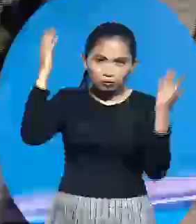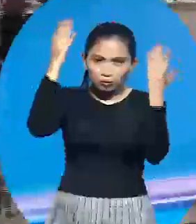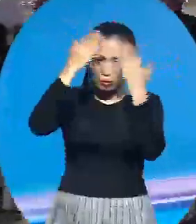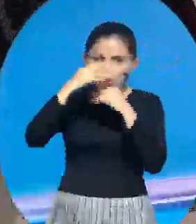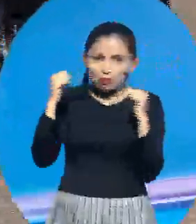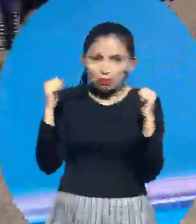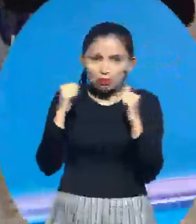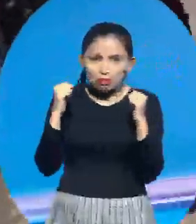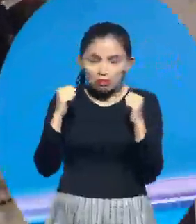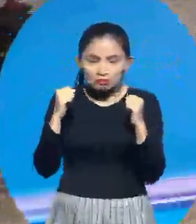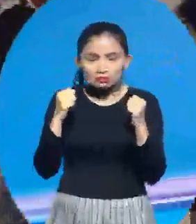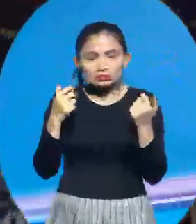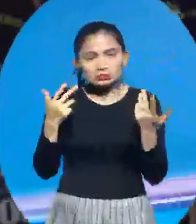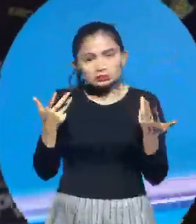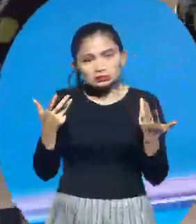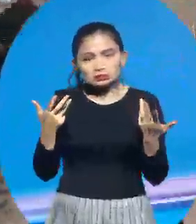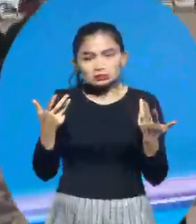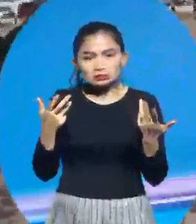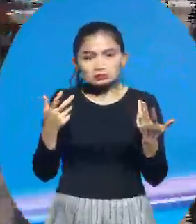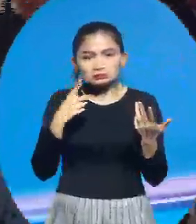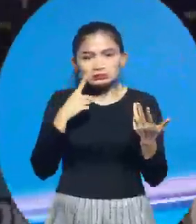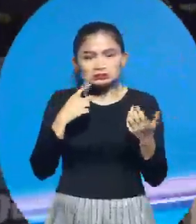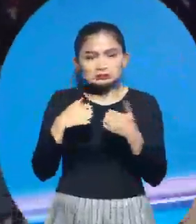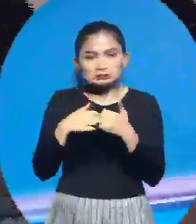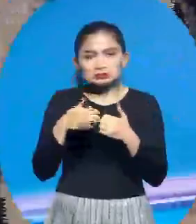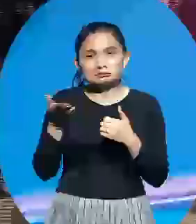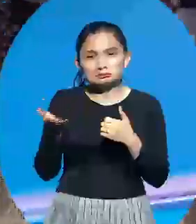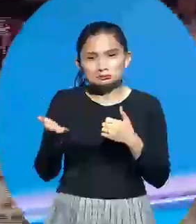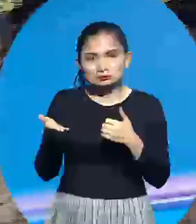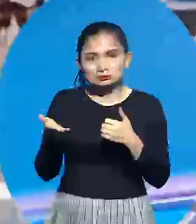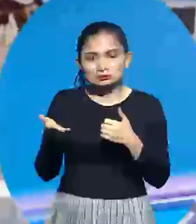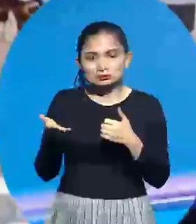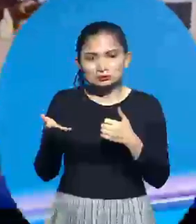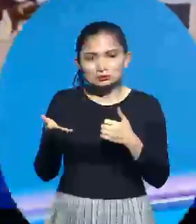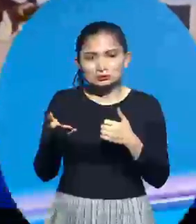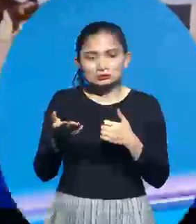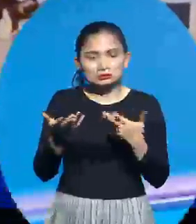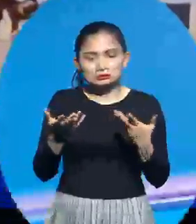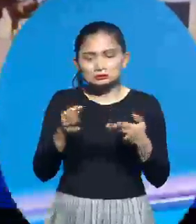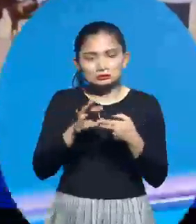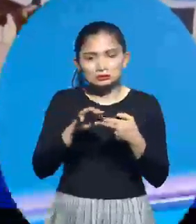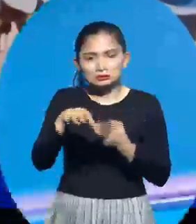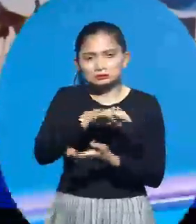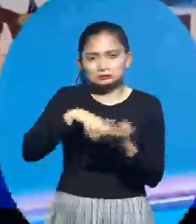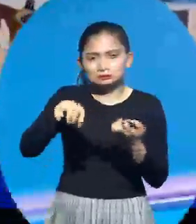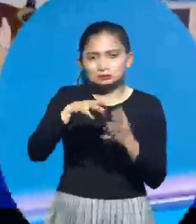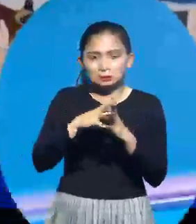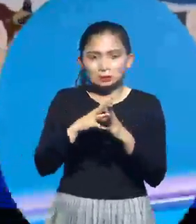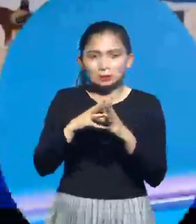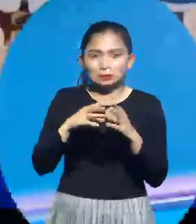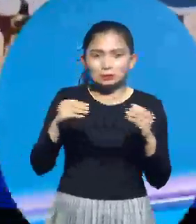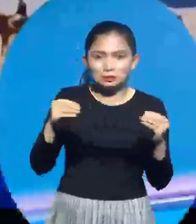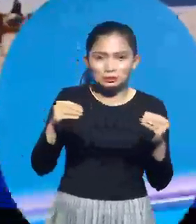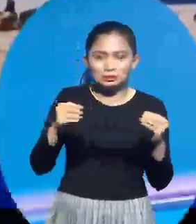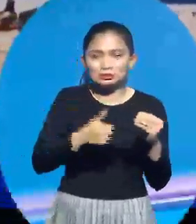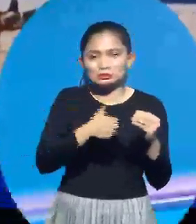đã lén lút vượt biên và gây bất ổn ở Peru. Rất nhiều vụ việc gây xáo trộn đã xuất hiện ở thị trấn của chúng tôi. Người lạ